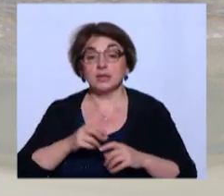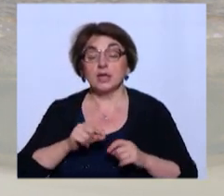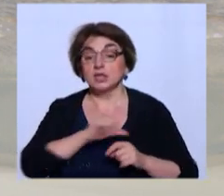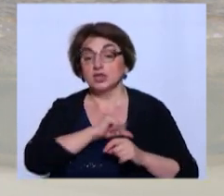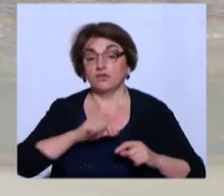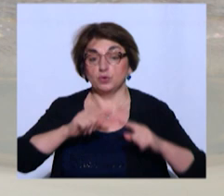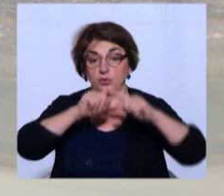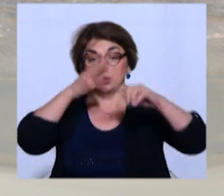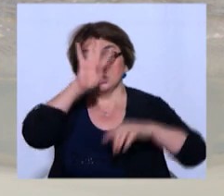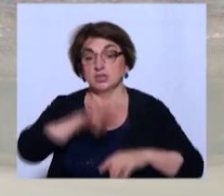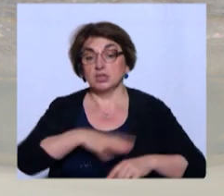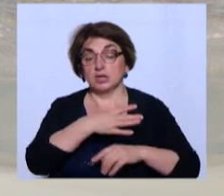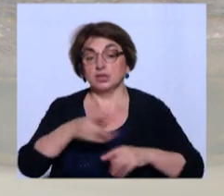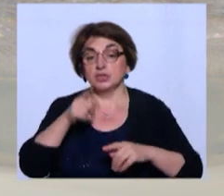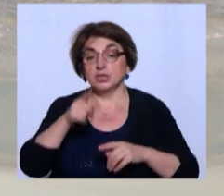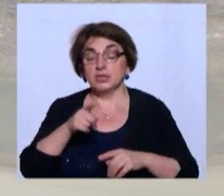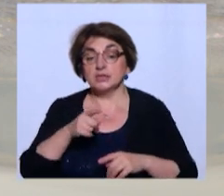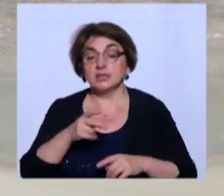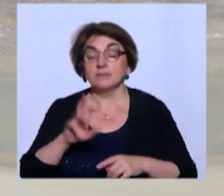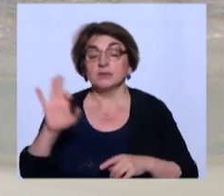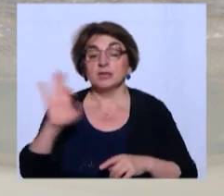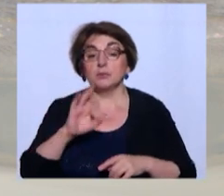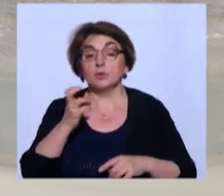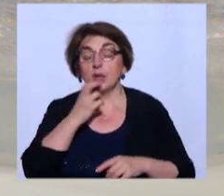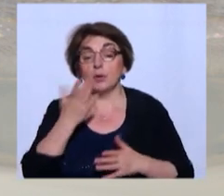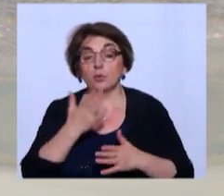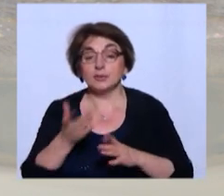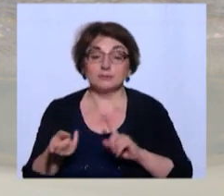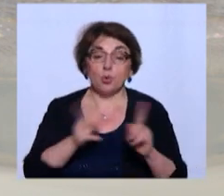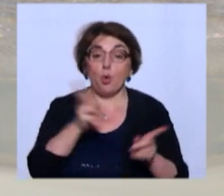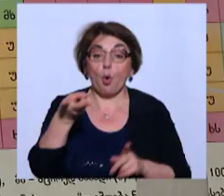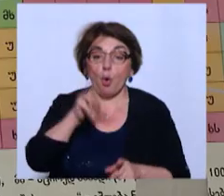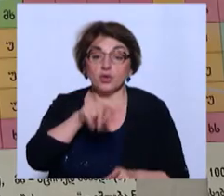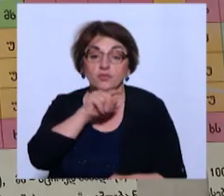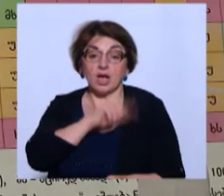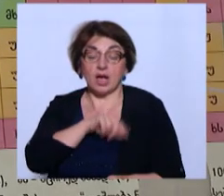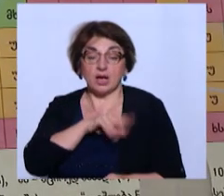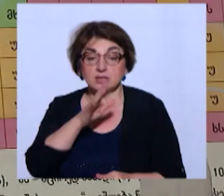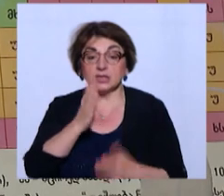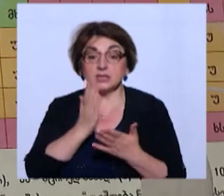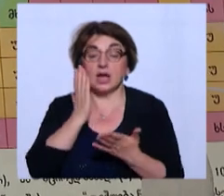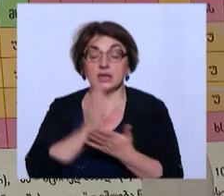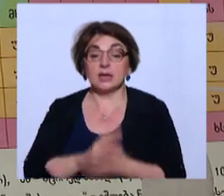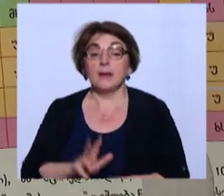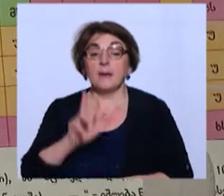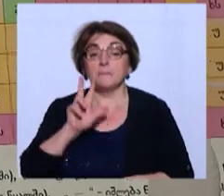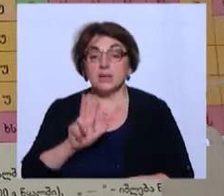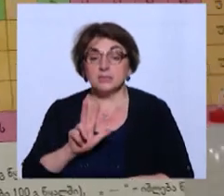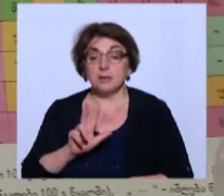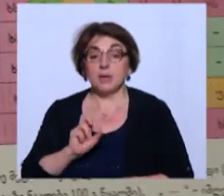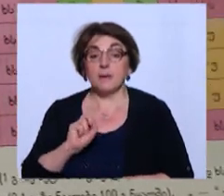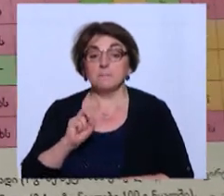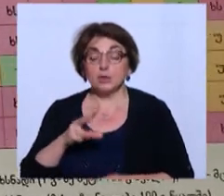ცხრილში, განსაკუთრებით კი ის ელემენტები, რომელთაც გარდამავალ მეტალებს უწოდებთ და მოთავსებული არიან მესამე, მეთორმეტე